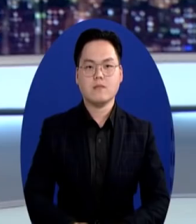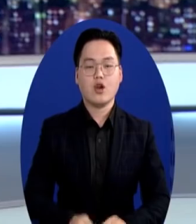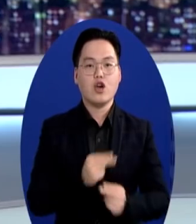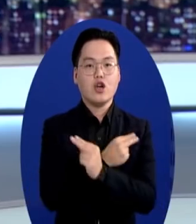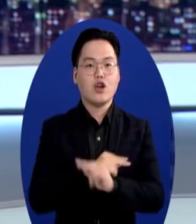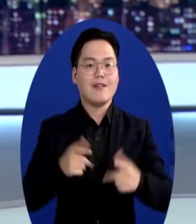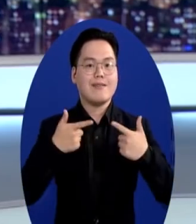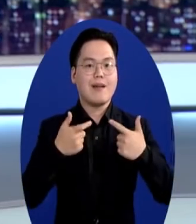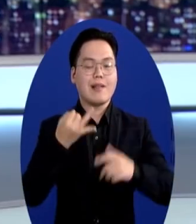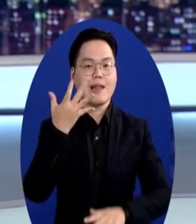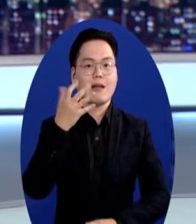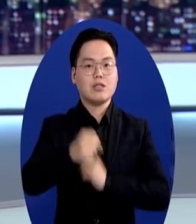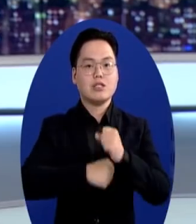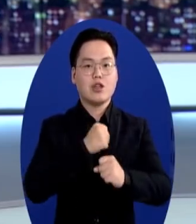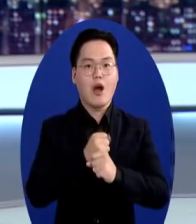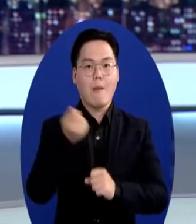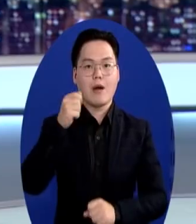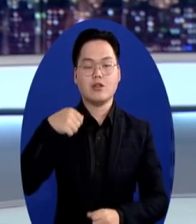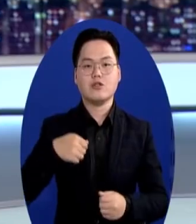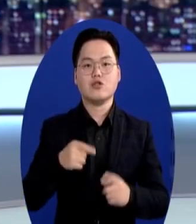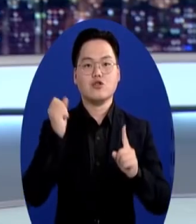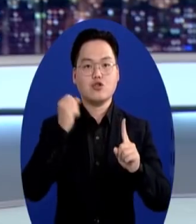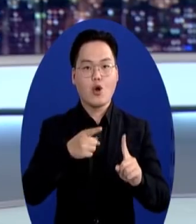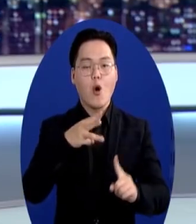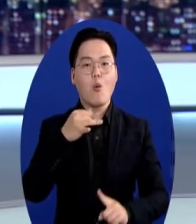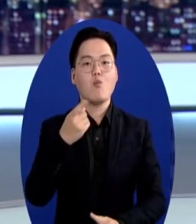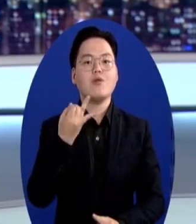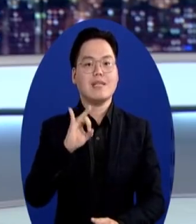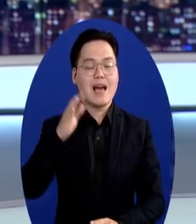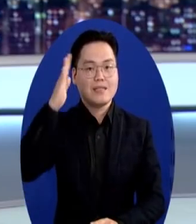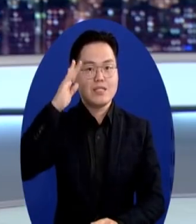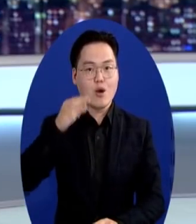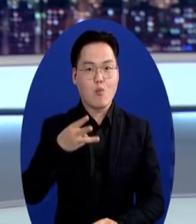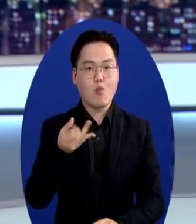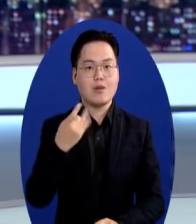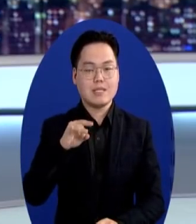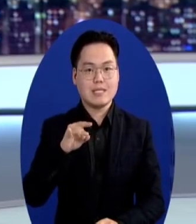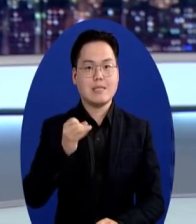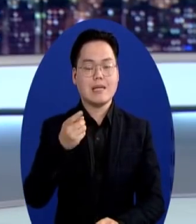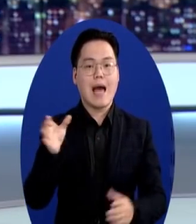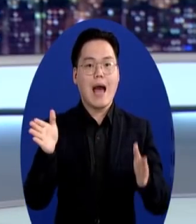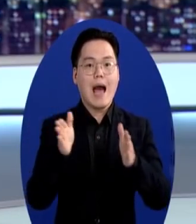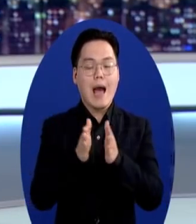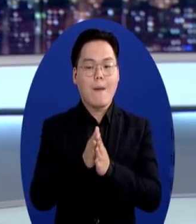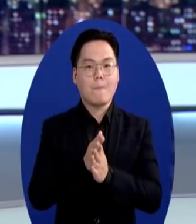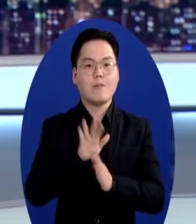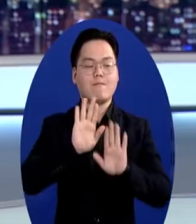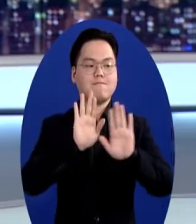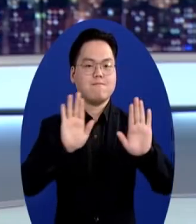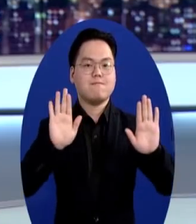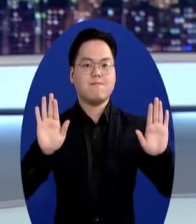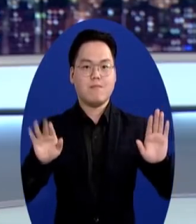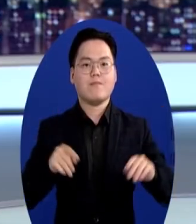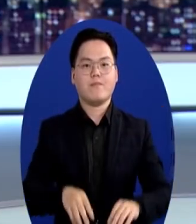Чөлөөлөх дайны 75 жилийн өдрүүлж Монгол цэргийн музей, Жуукийн музей, архивын ерөнхий газар, Тагнуулын ерөнхий газар хамтран үзэсгэлэн дэлгэлээ.